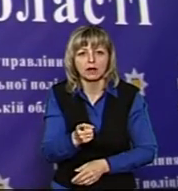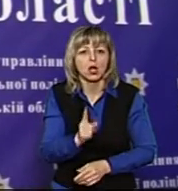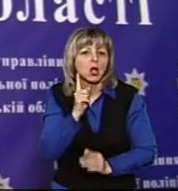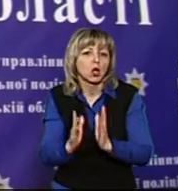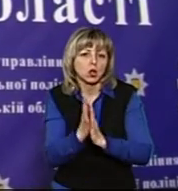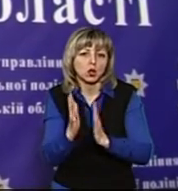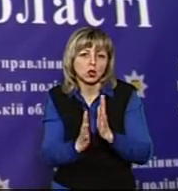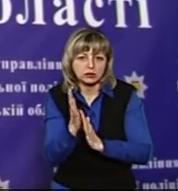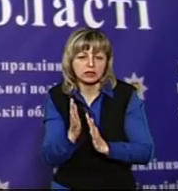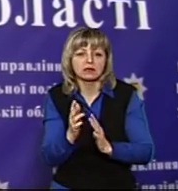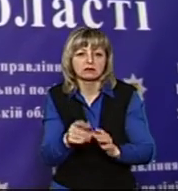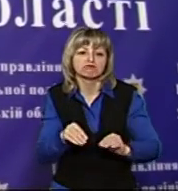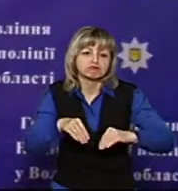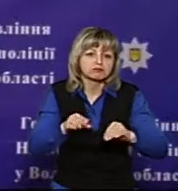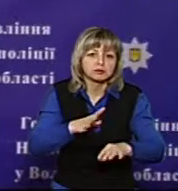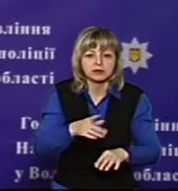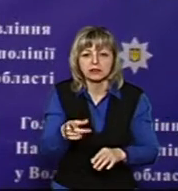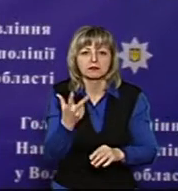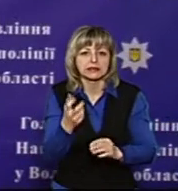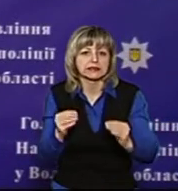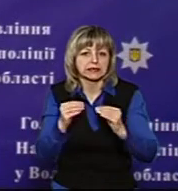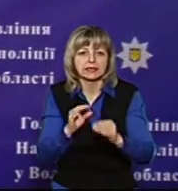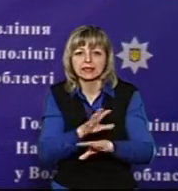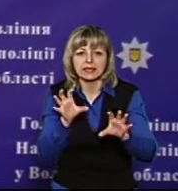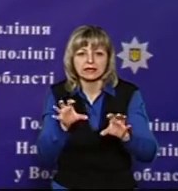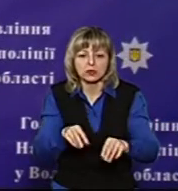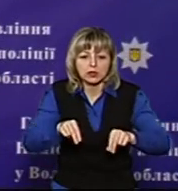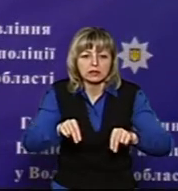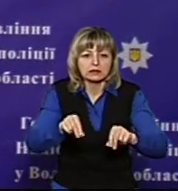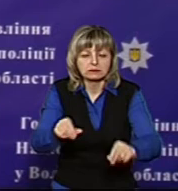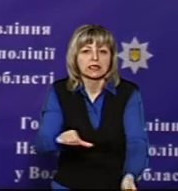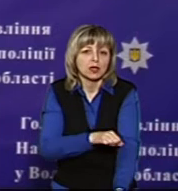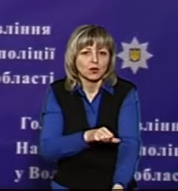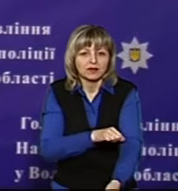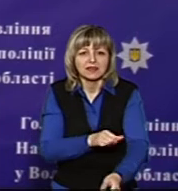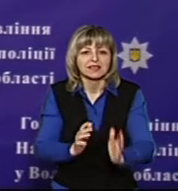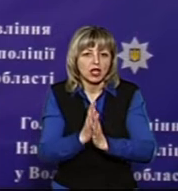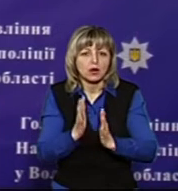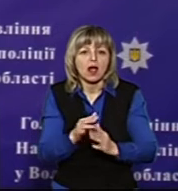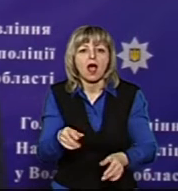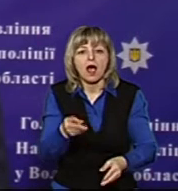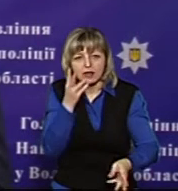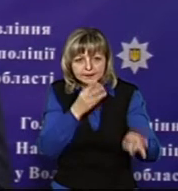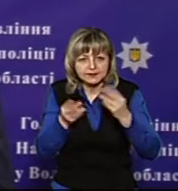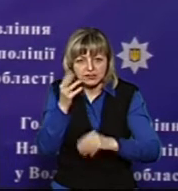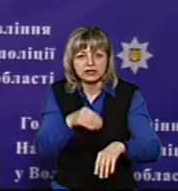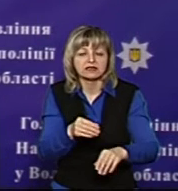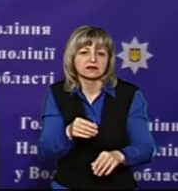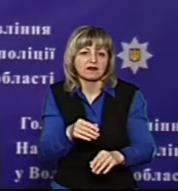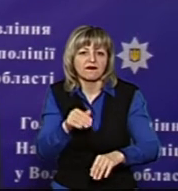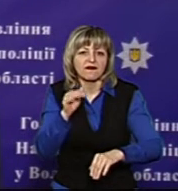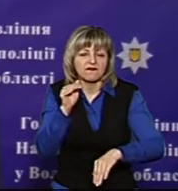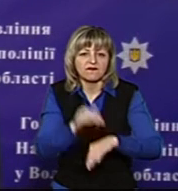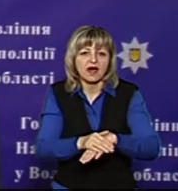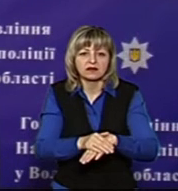Рослинного походження вирощували, бо там ще й 310-та незаконний посів наркотичних речовин. А синтетику поки що факт